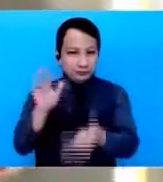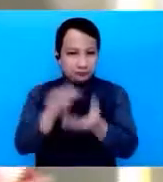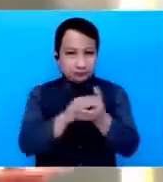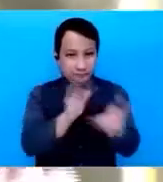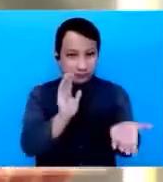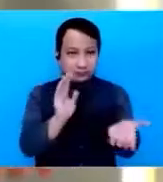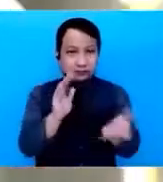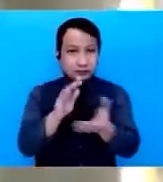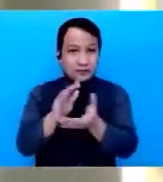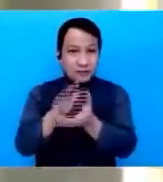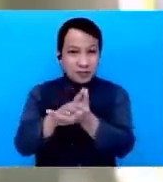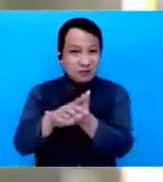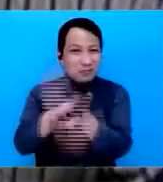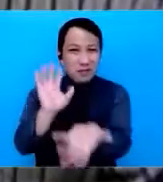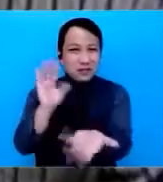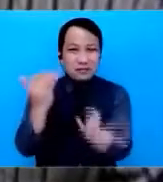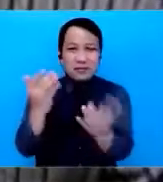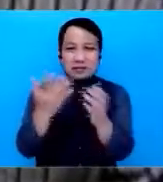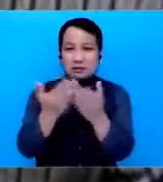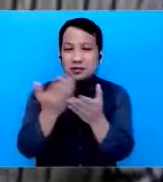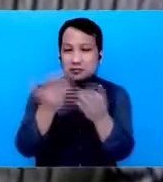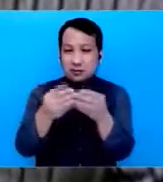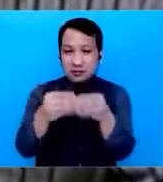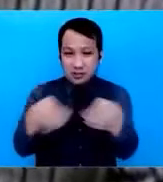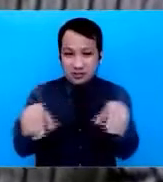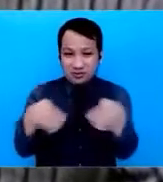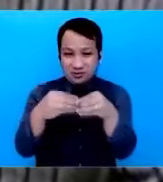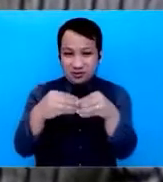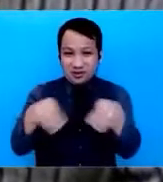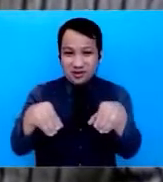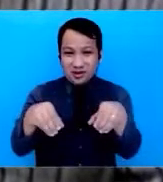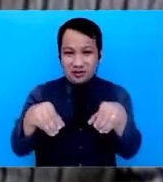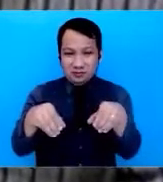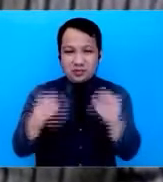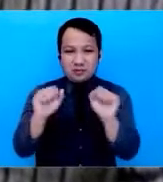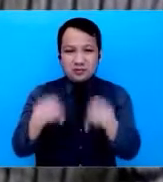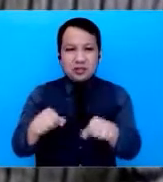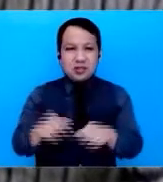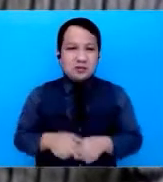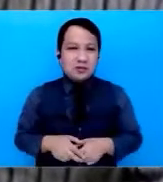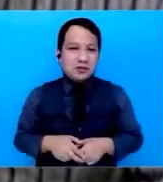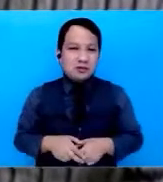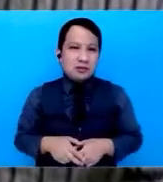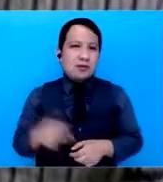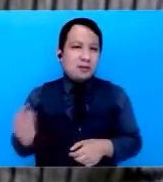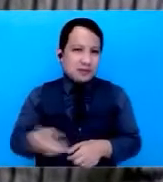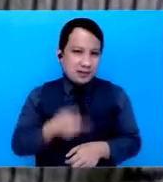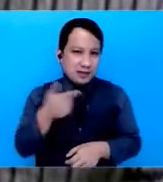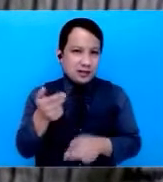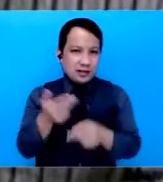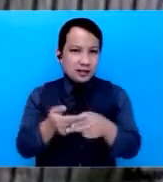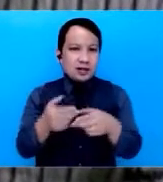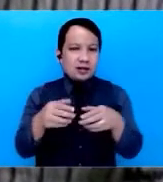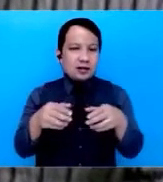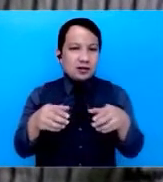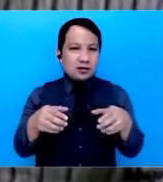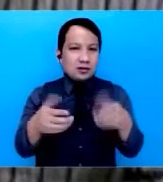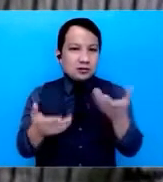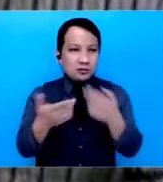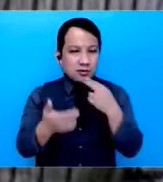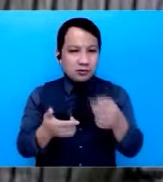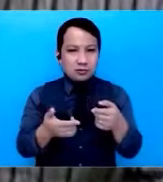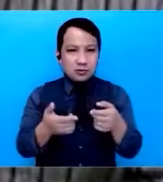itlog pagsapit ng Disyembre. Ang pinaka-problema natin dyan is ang tagal bago mag-produce ulit yung